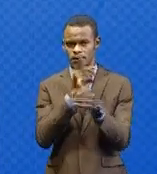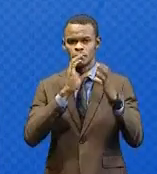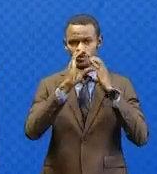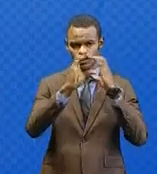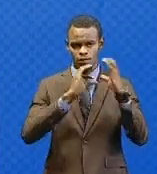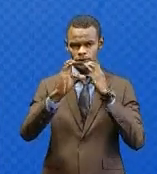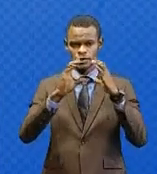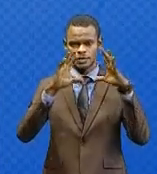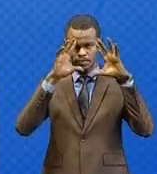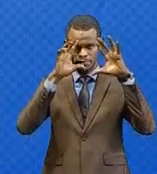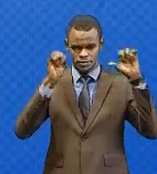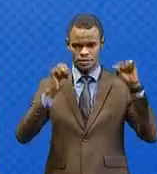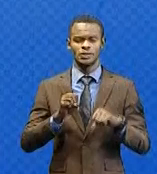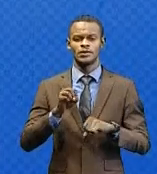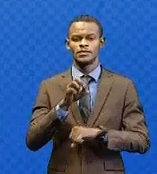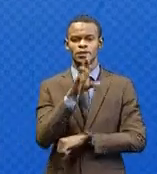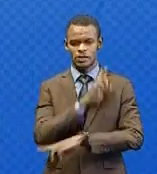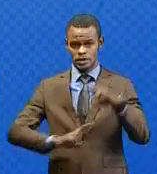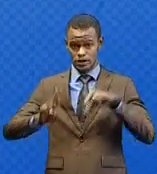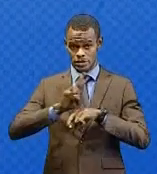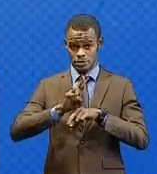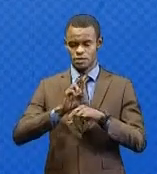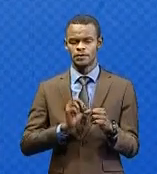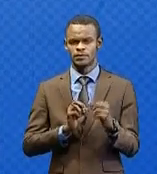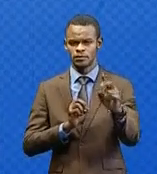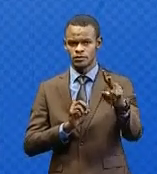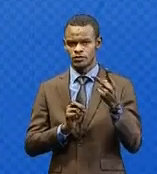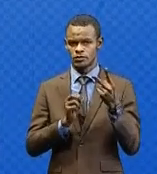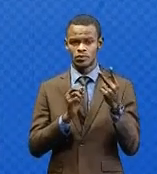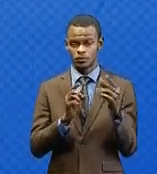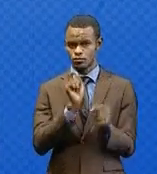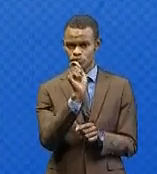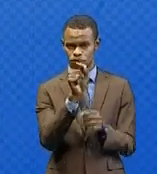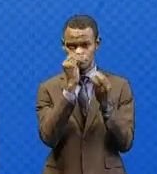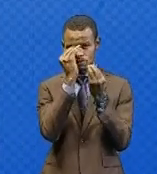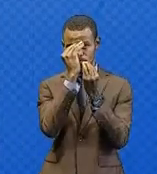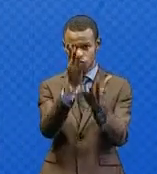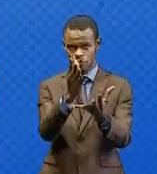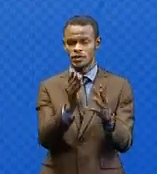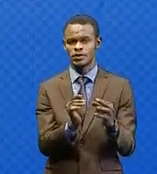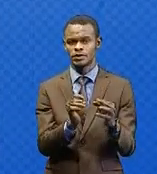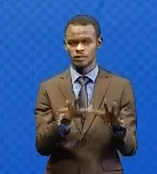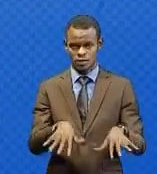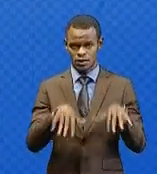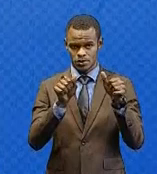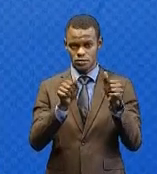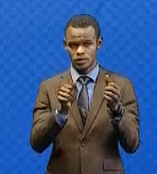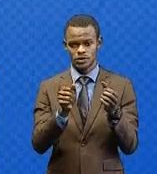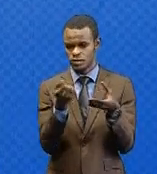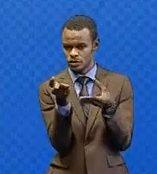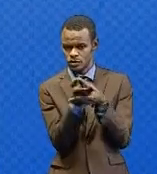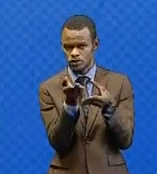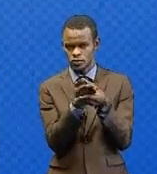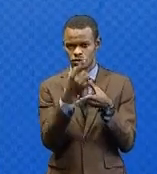du président de la République, point d'information, approbation d'un relevé des décisions du Conseil des